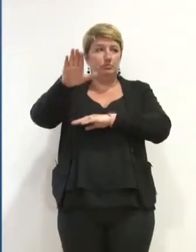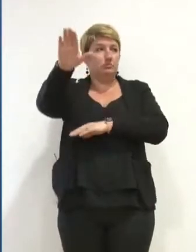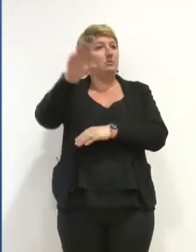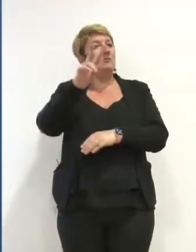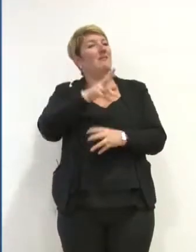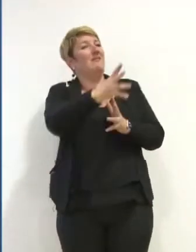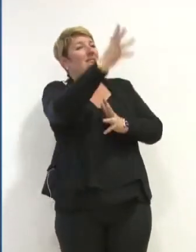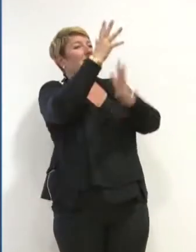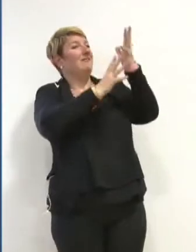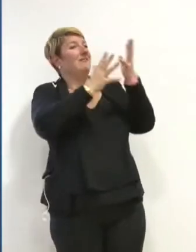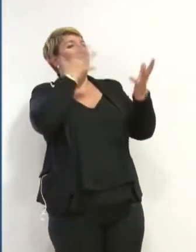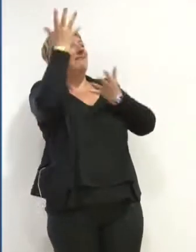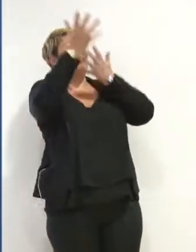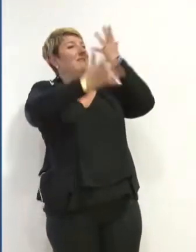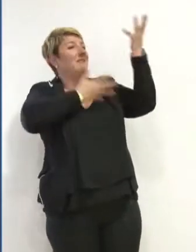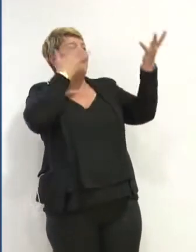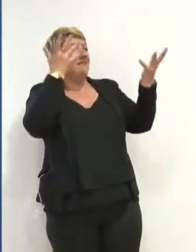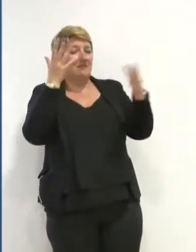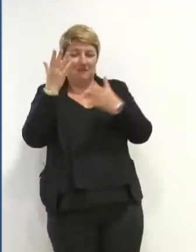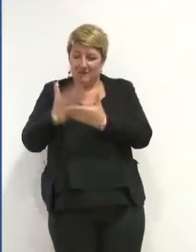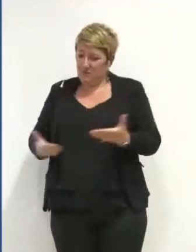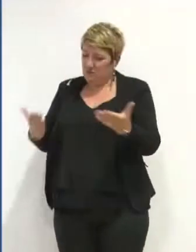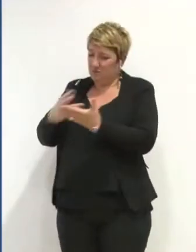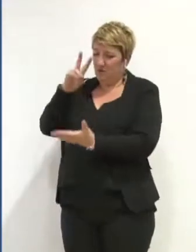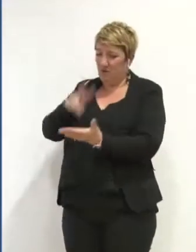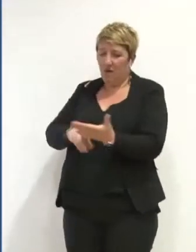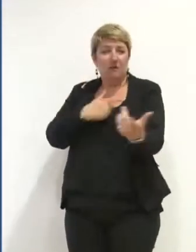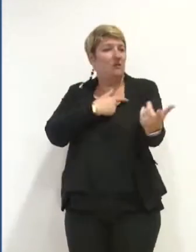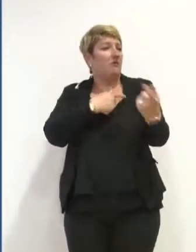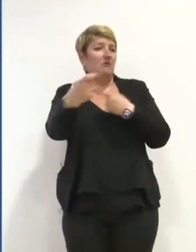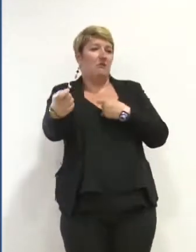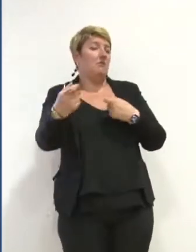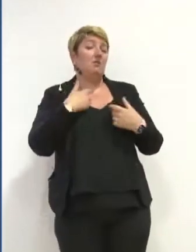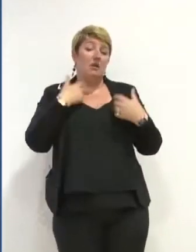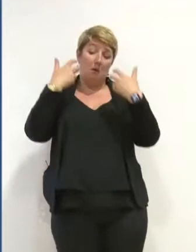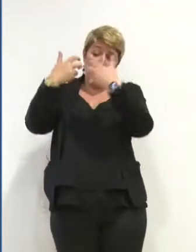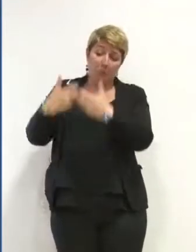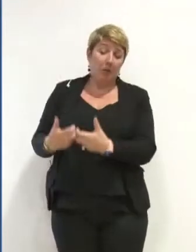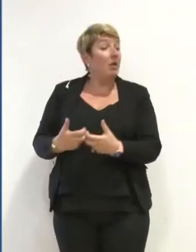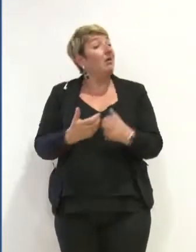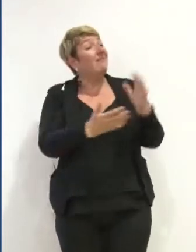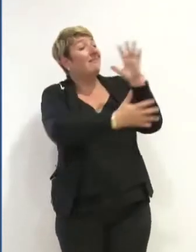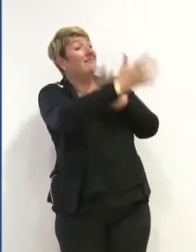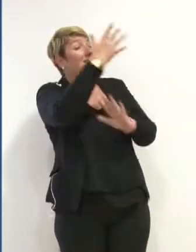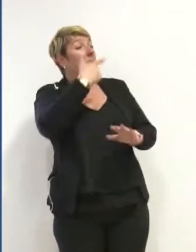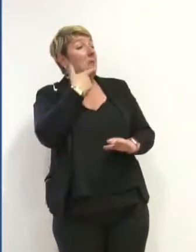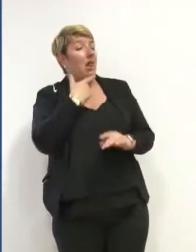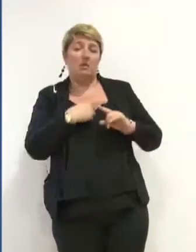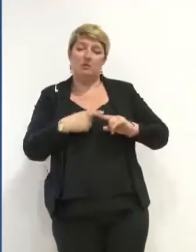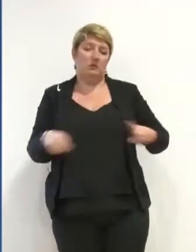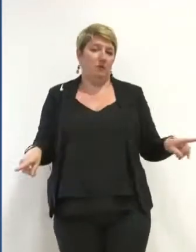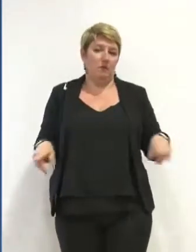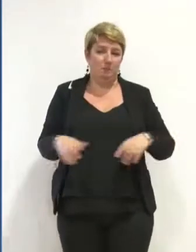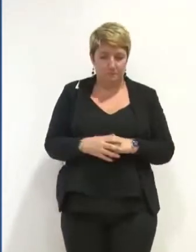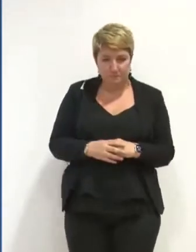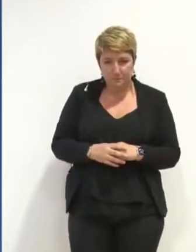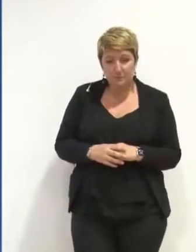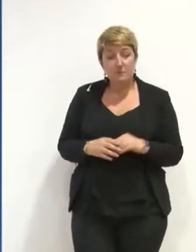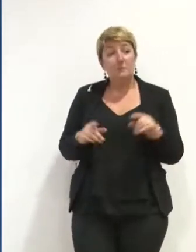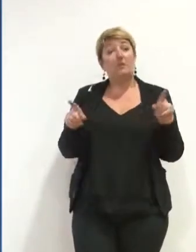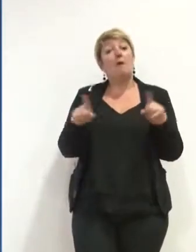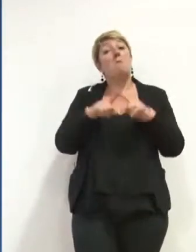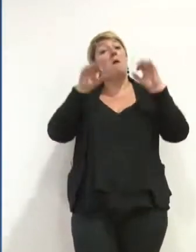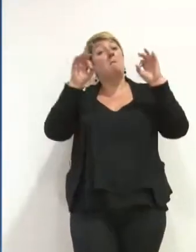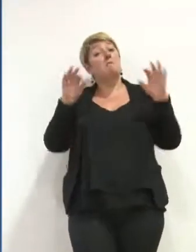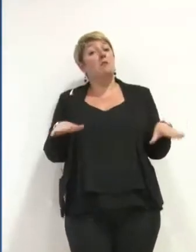vous tenez régulièrement sur ce poste-là, sur les coûts de ces postes-là. Et dans le même temps,